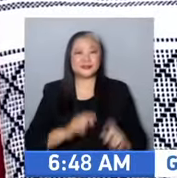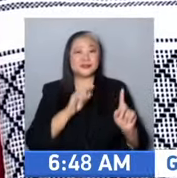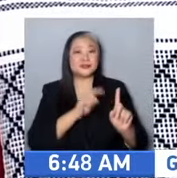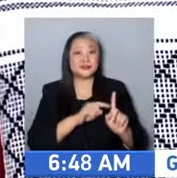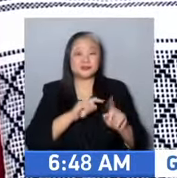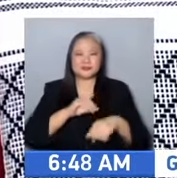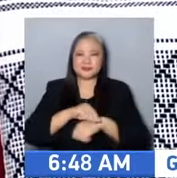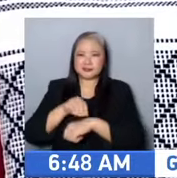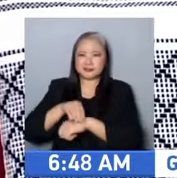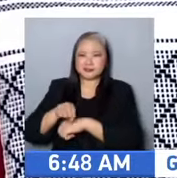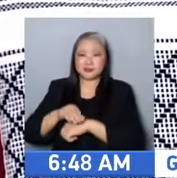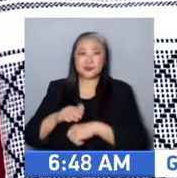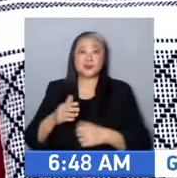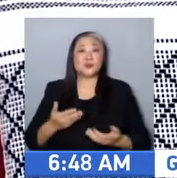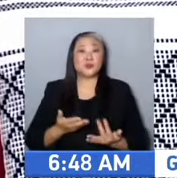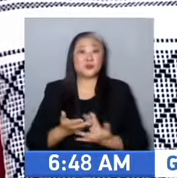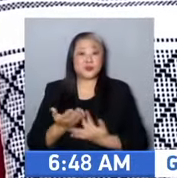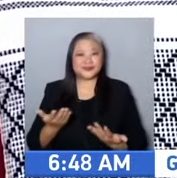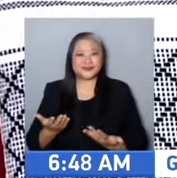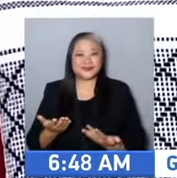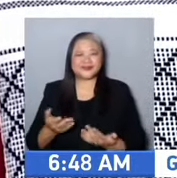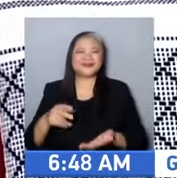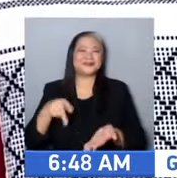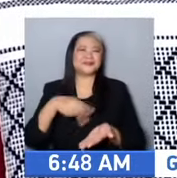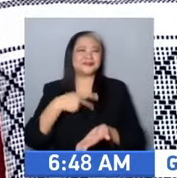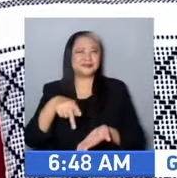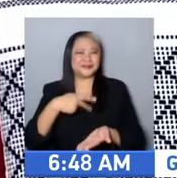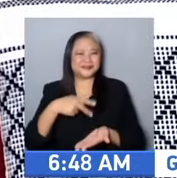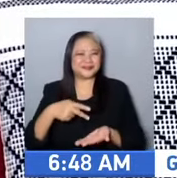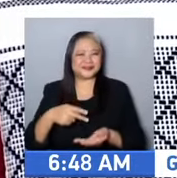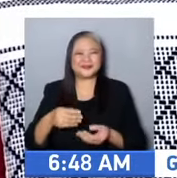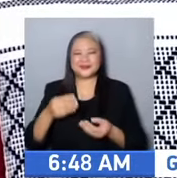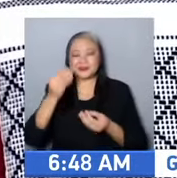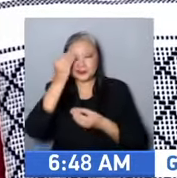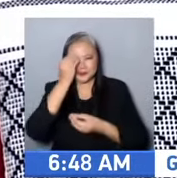niya sa kanyang signature na sayaw ang pagbibigay kaalaman.